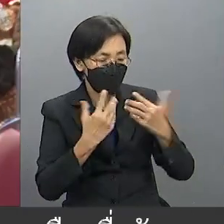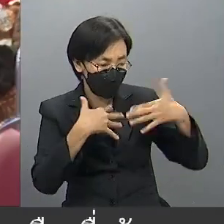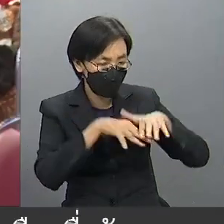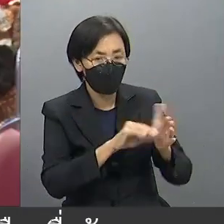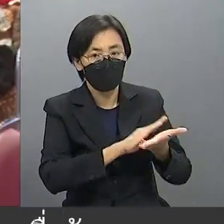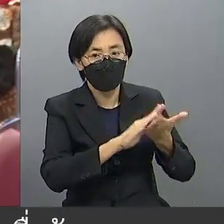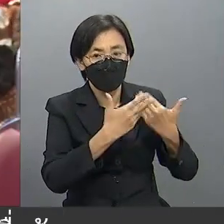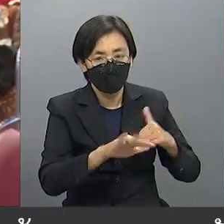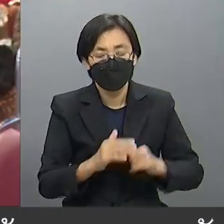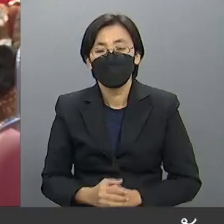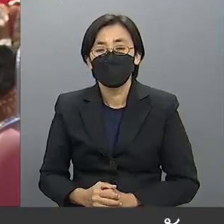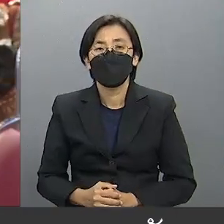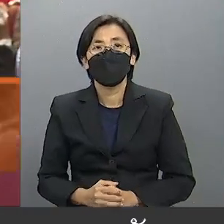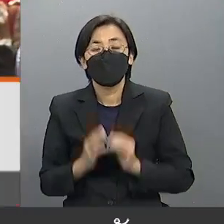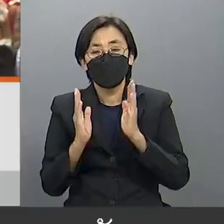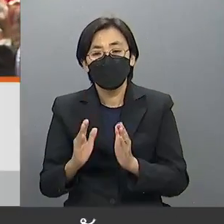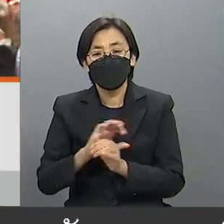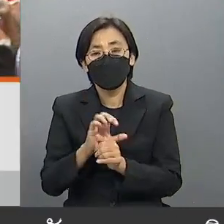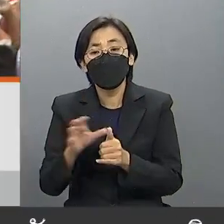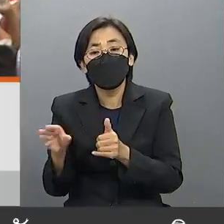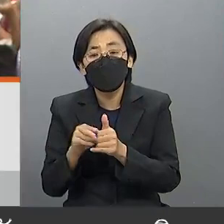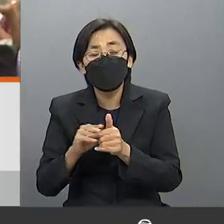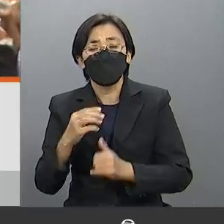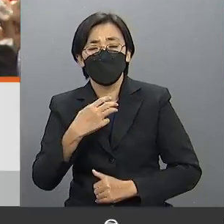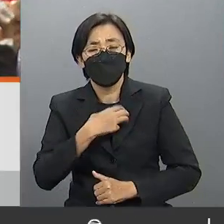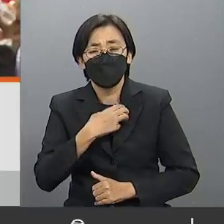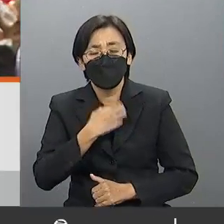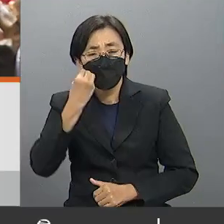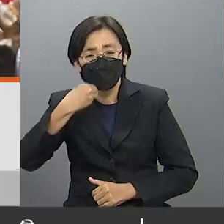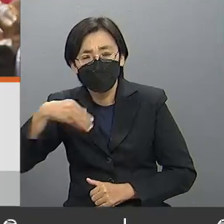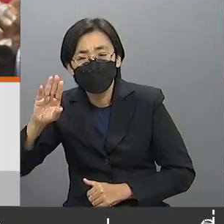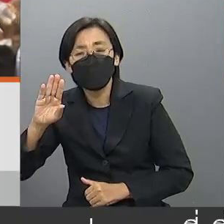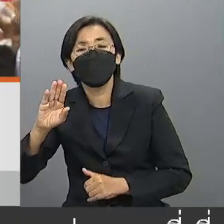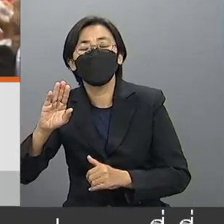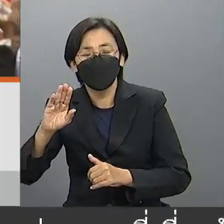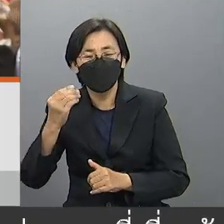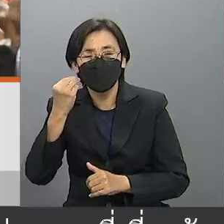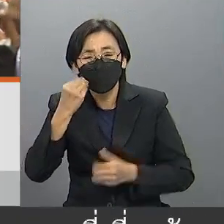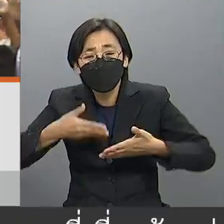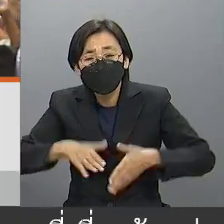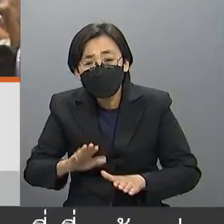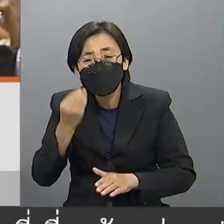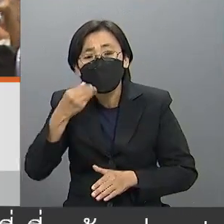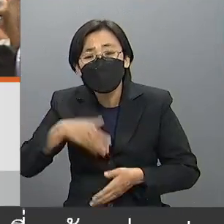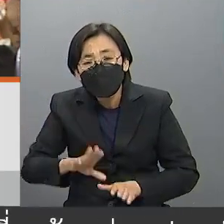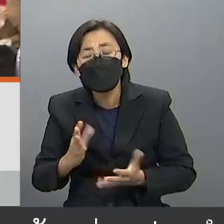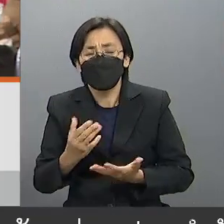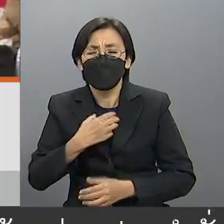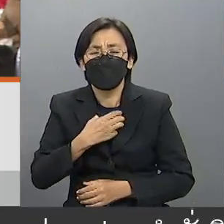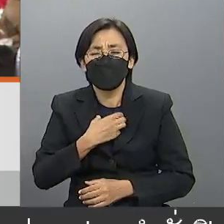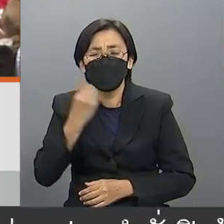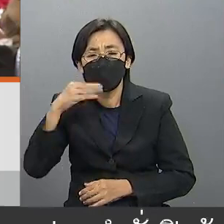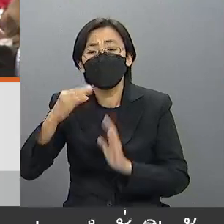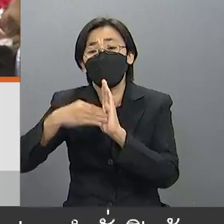เชื้อเนี่ยและประสงค์ที่จะกลับมารักษานะครับอย่างบ้านภูมิลำเนาโคราชเนี่ยนะ